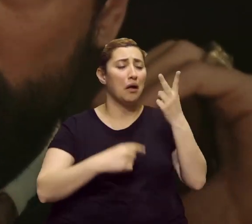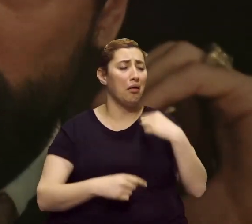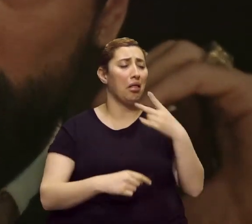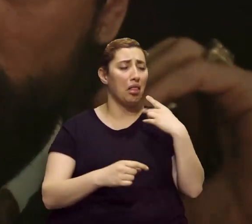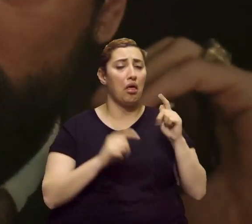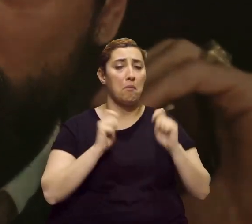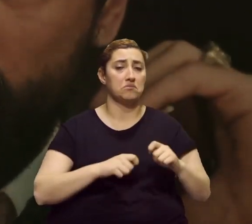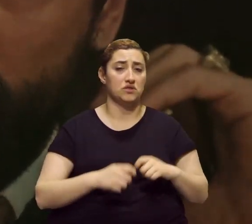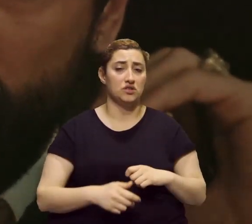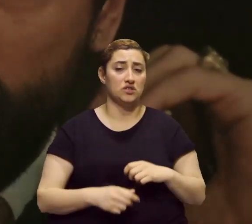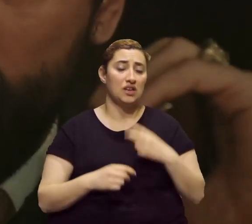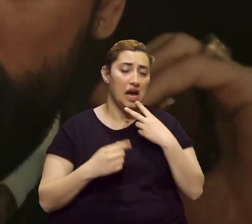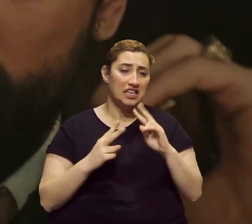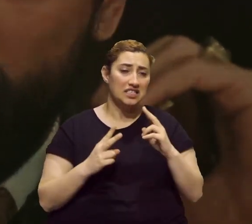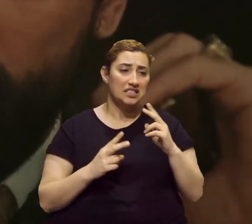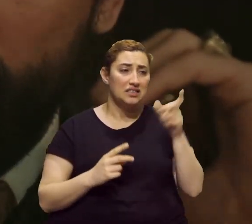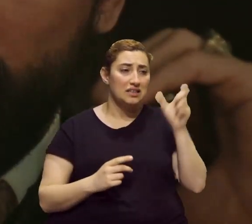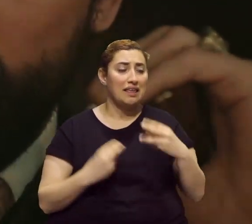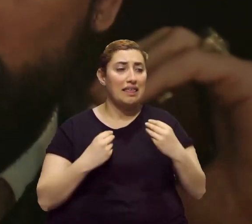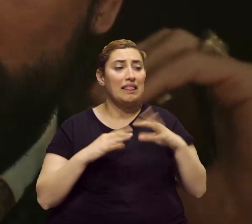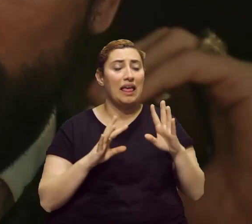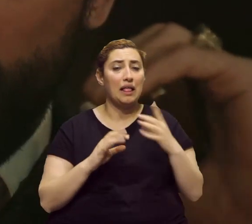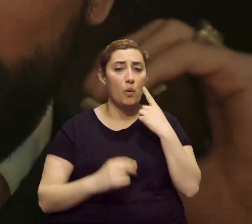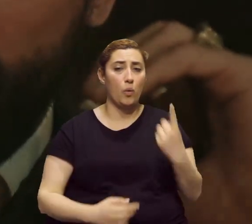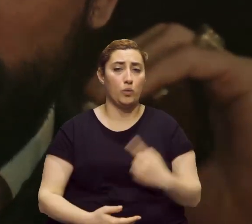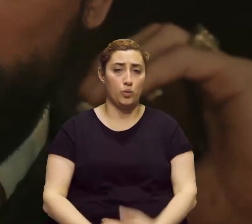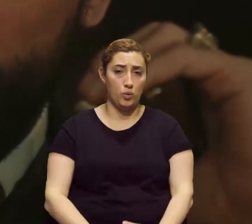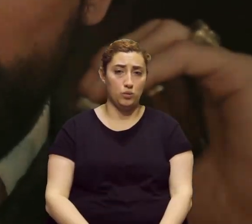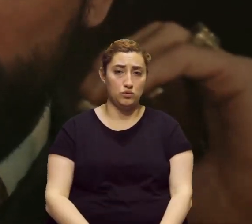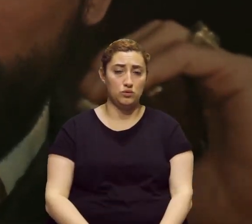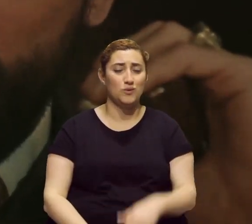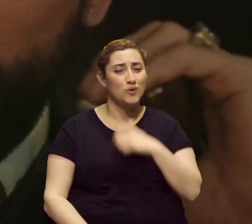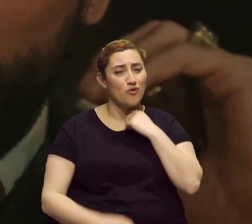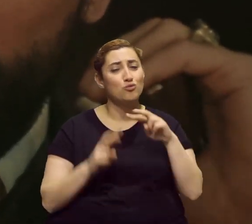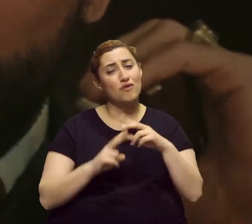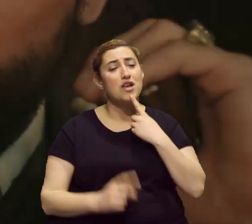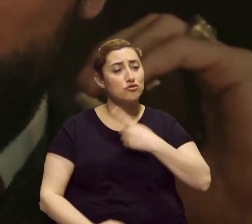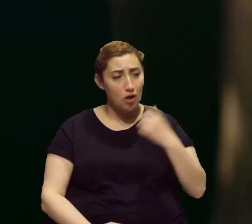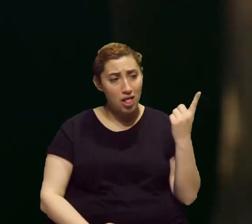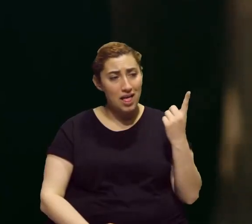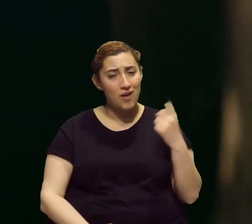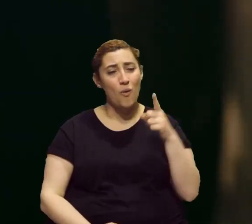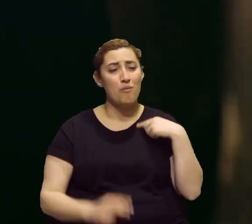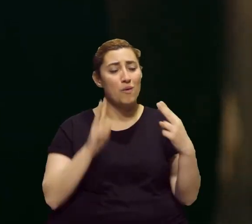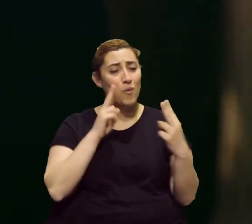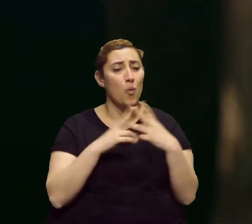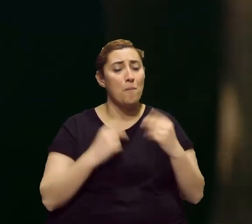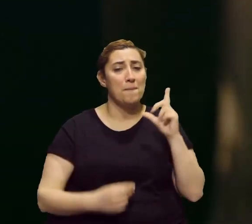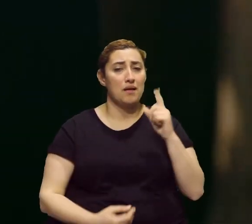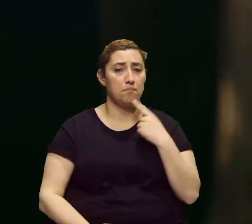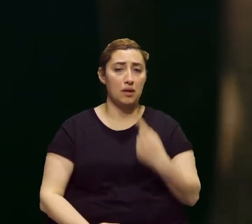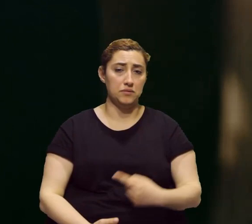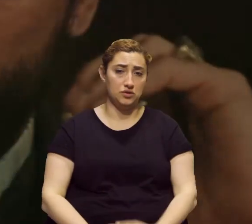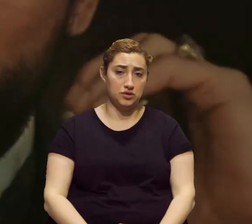Ağlamış. Açıkçası durumu pek de iyi değilmiş. Ne olur Mustafa'ya söyleyin. Onunla konuşmak istiyorum